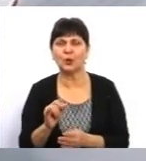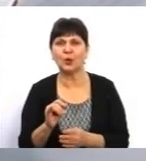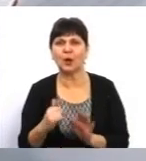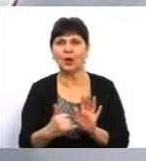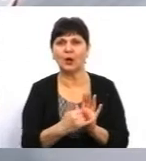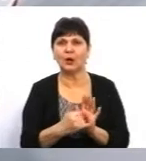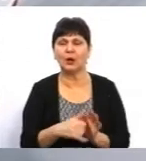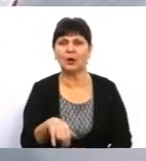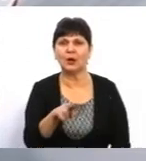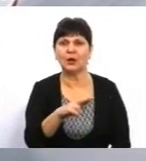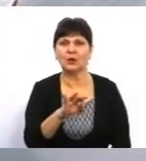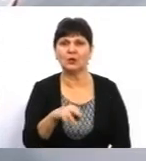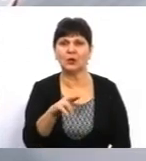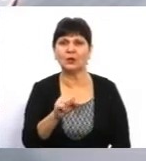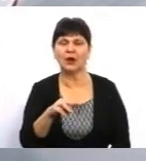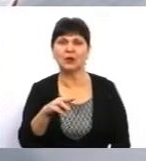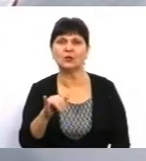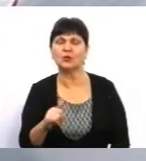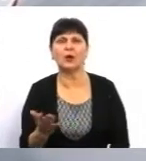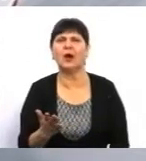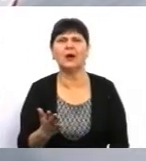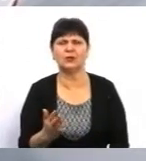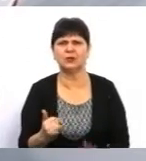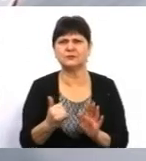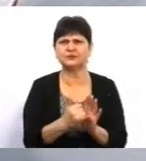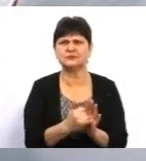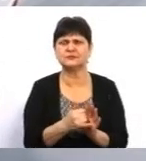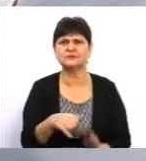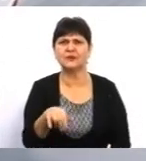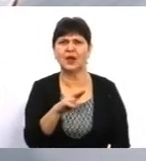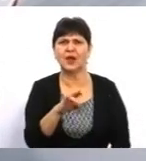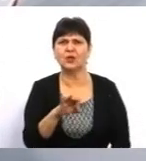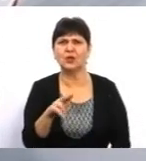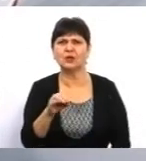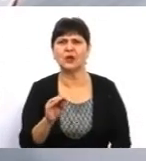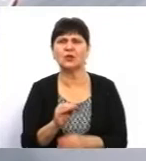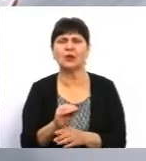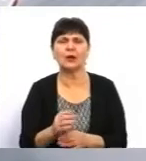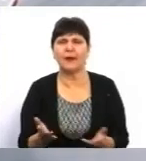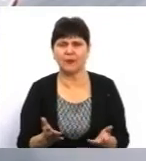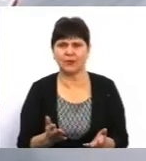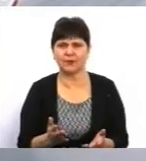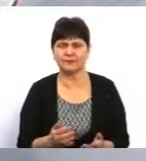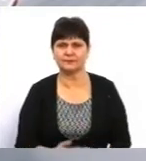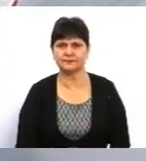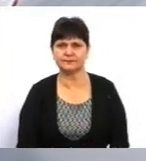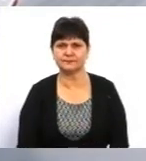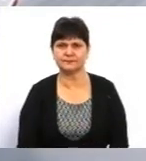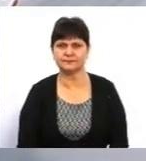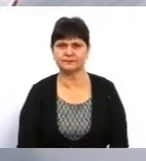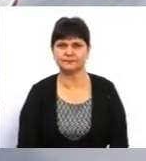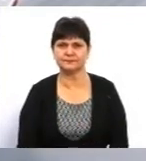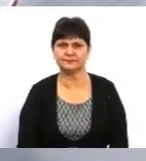Якого додатку? Якого додатку саме? Будь ласка. Якого додатку? Дія ви, напевно, маєте на увазі, так?